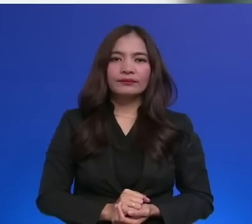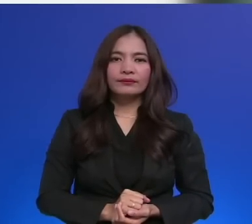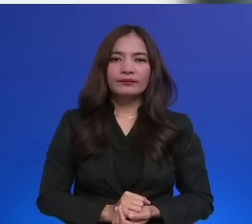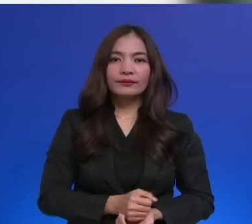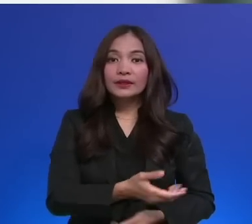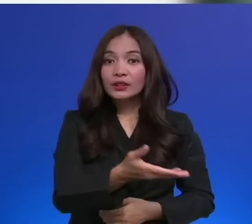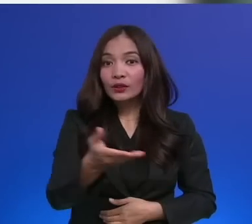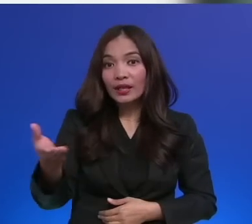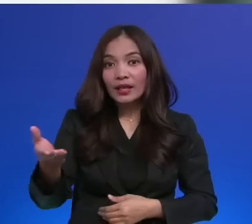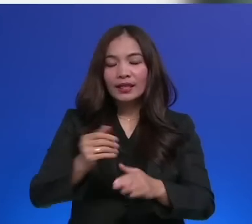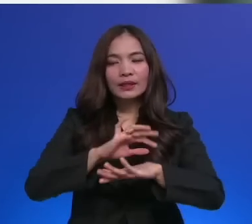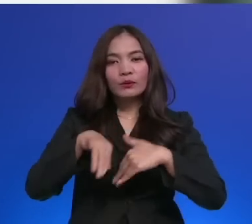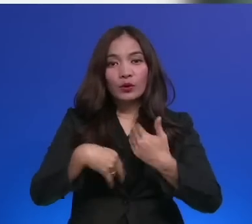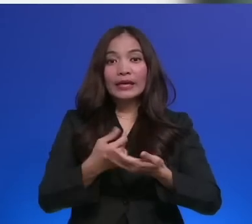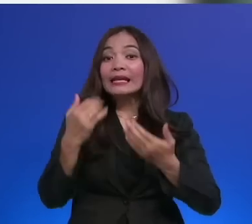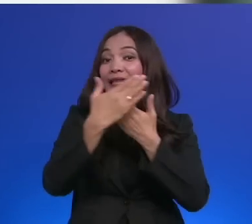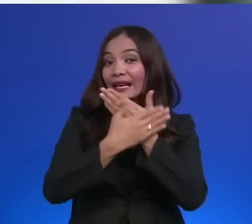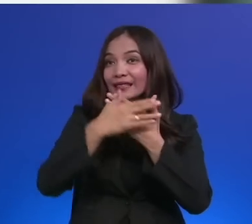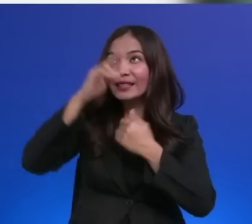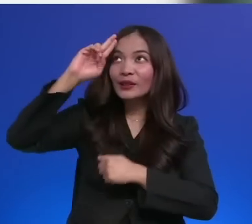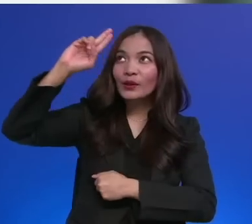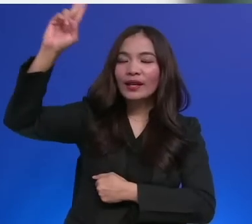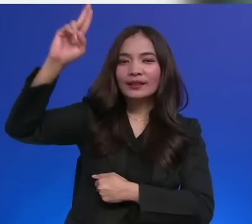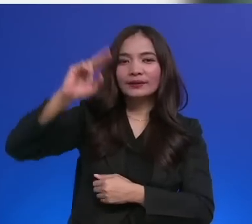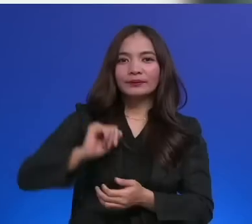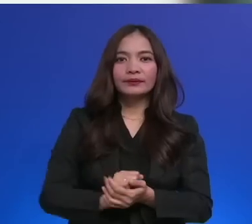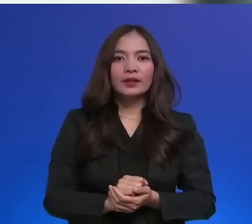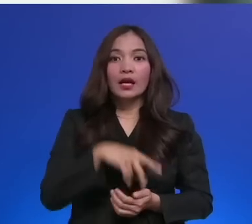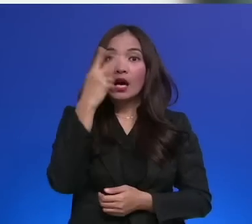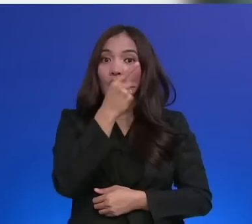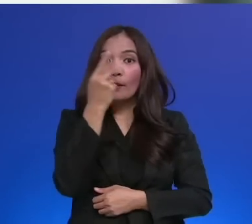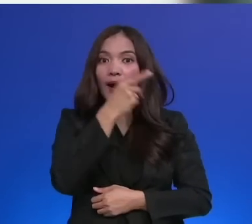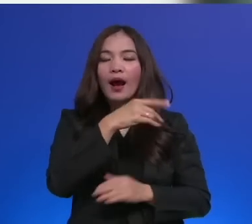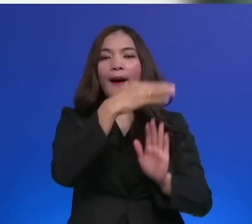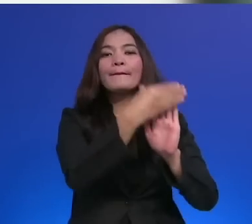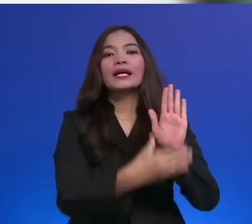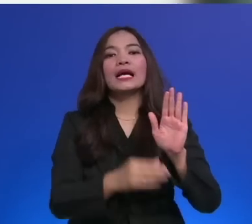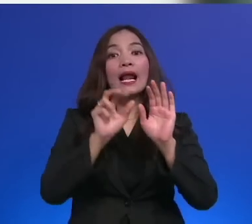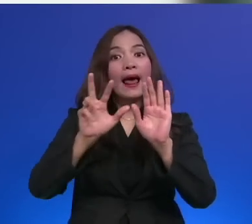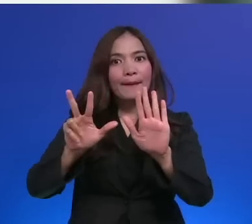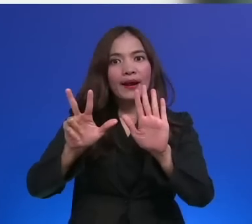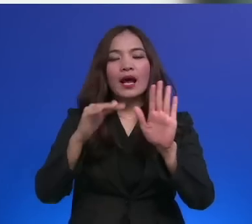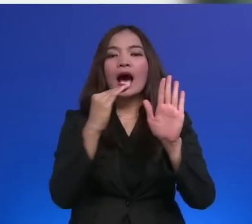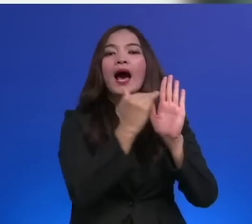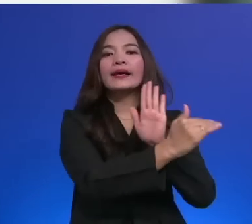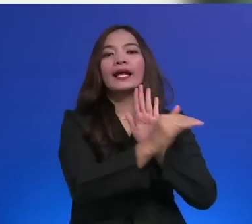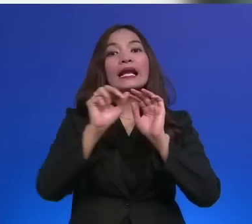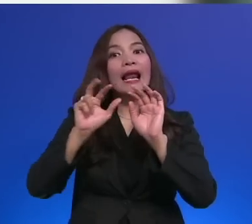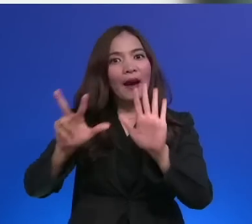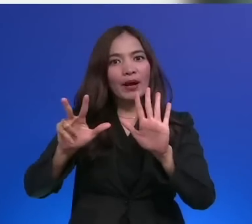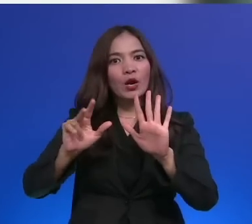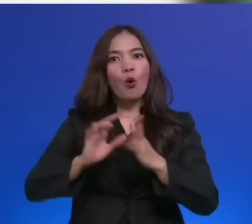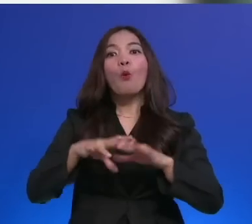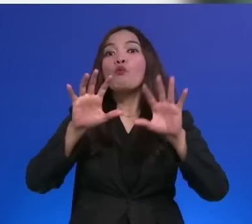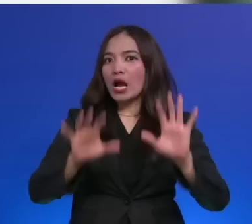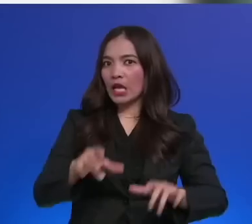Saudaraku sekalian yang kekasih, Roma pasal 8 ayat 8 adalah ayat favorit bagi